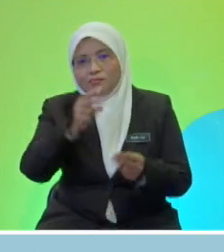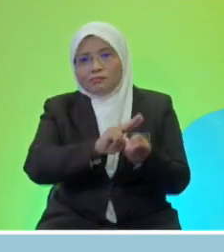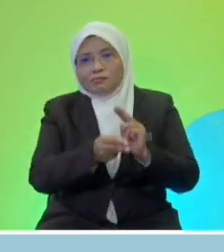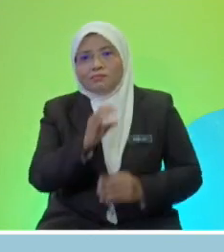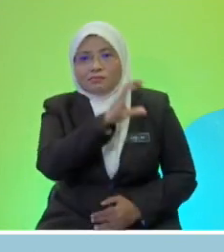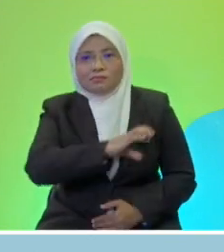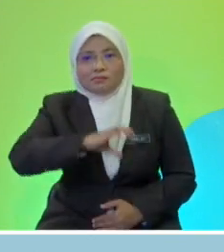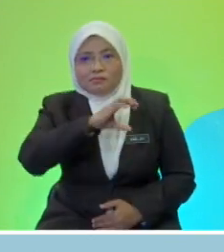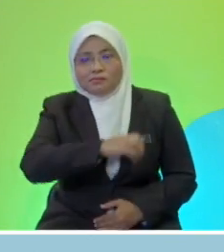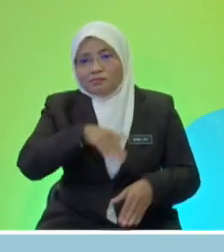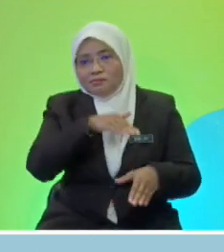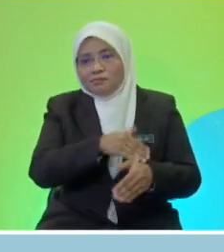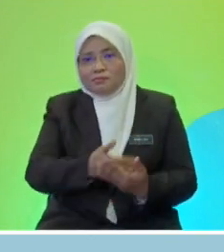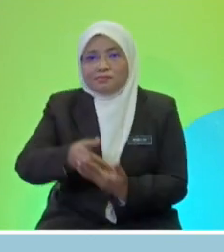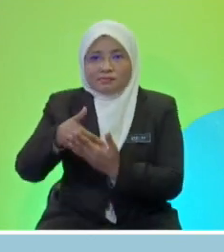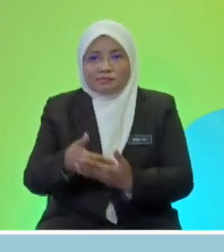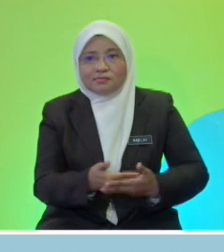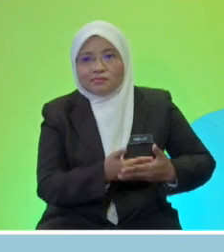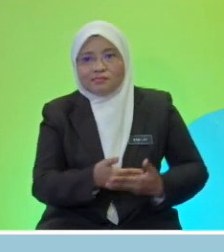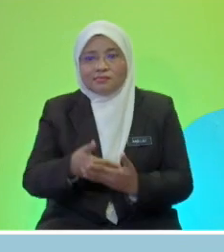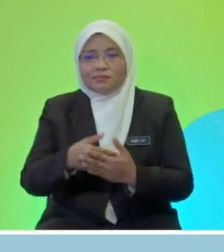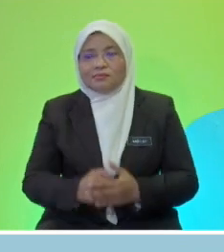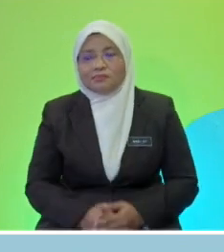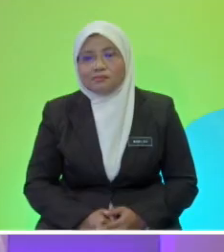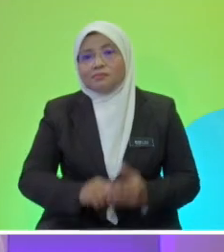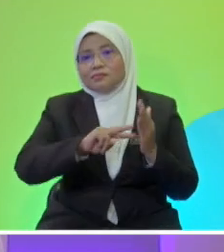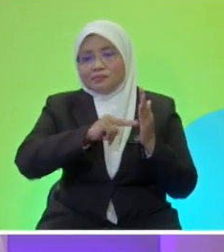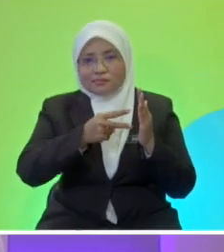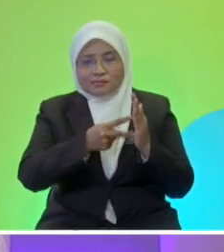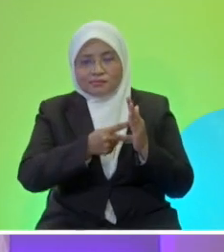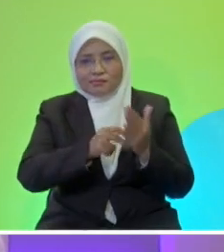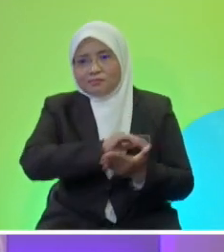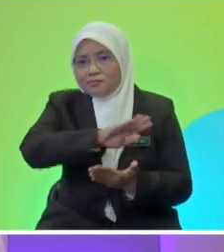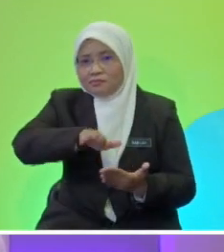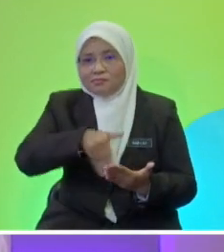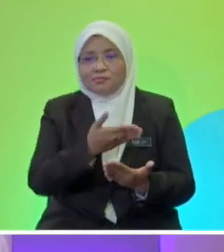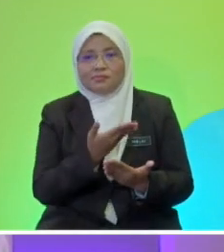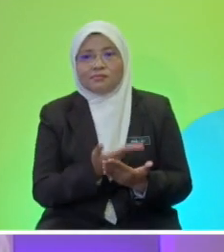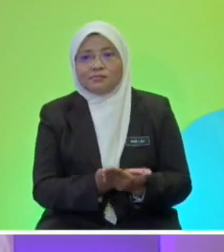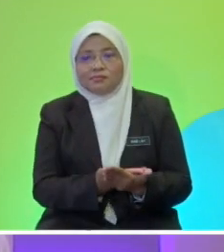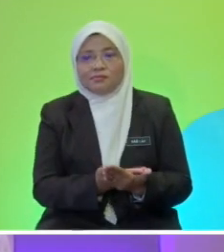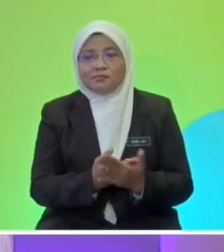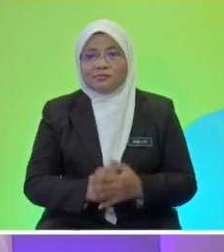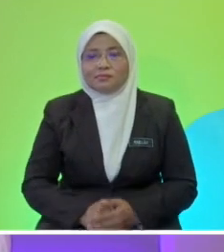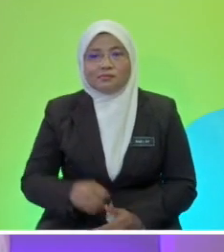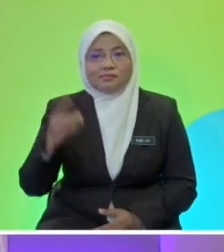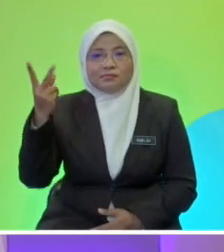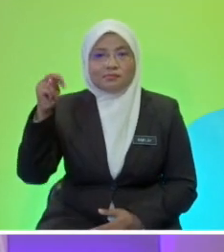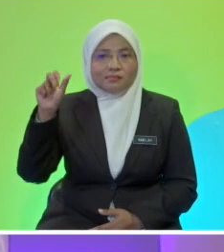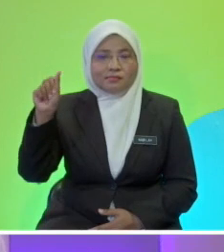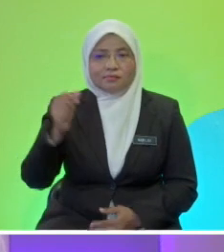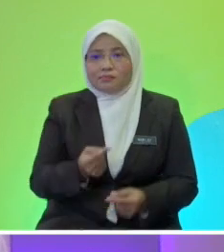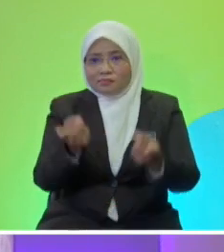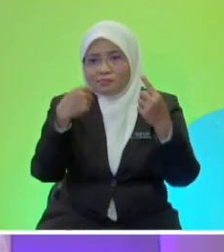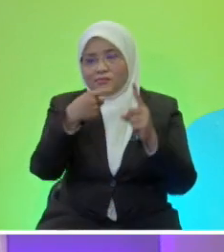bahan genetik berubah sesuai tersebut oke maksudnya semua apa DNI tadi datang